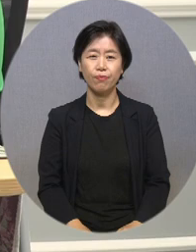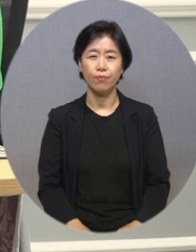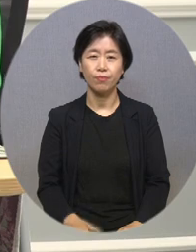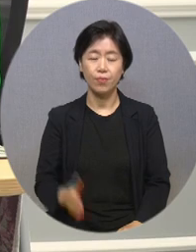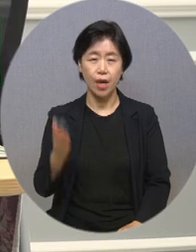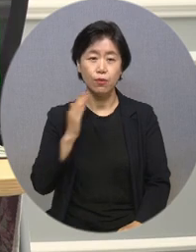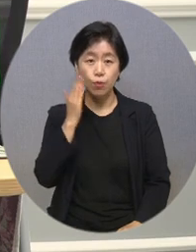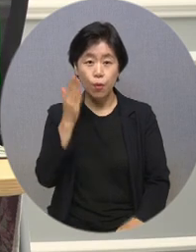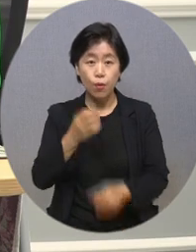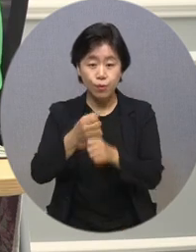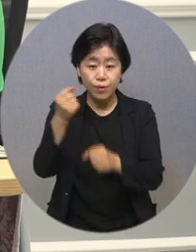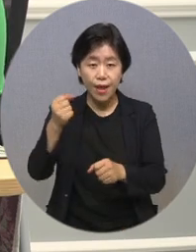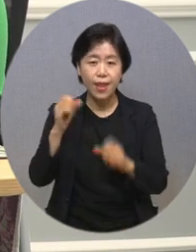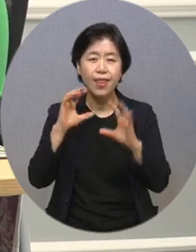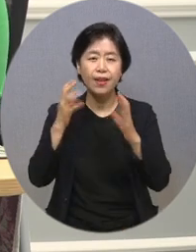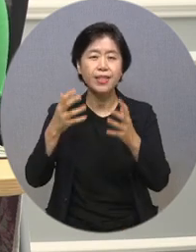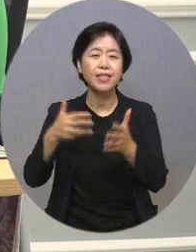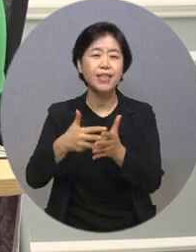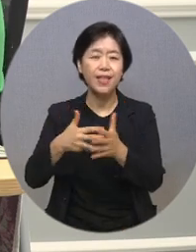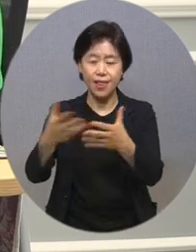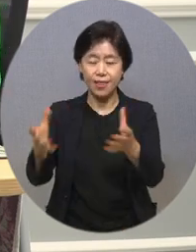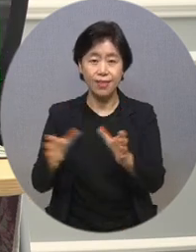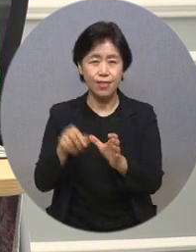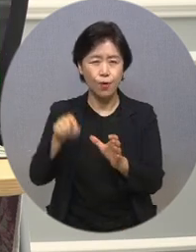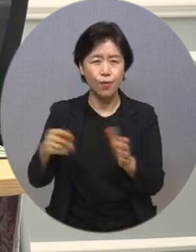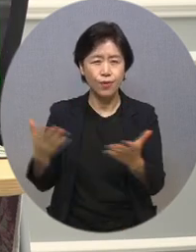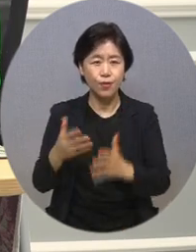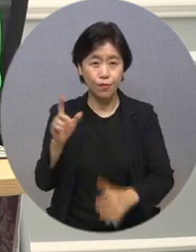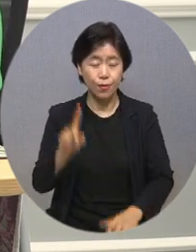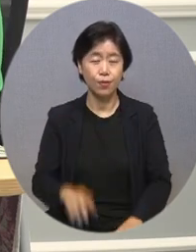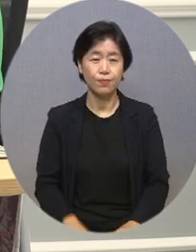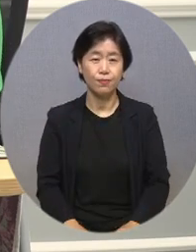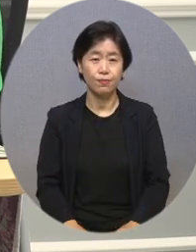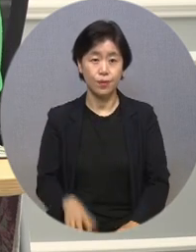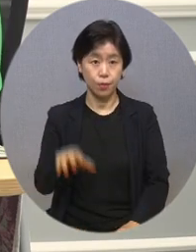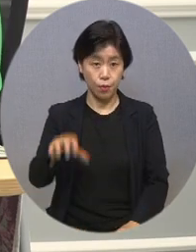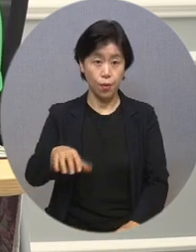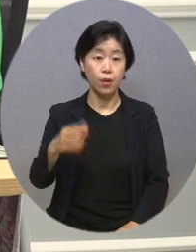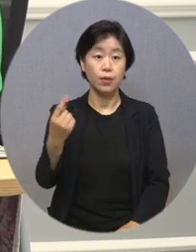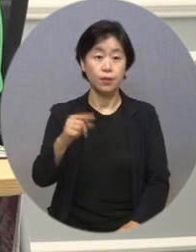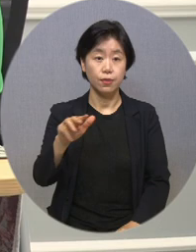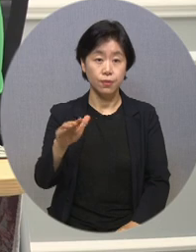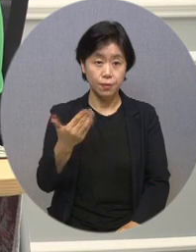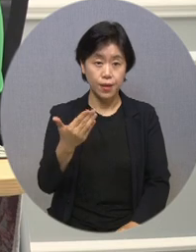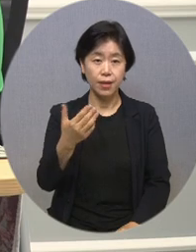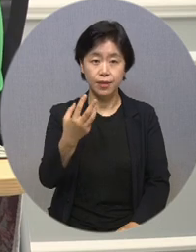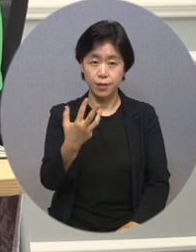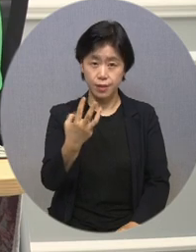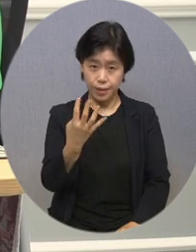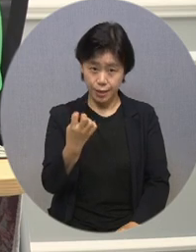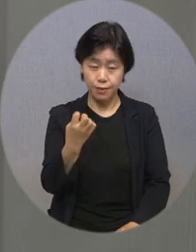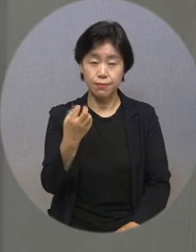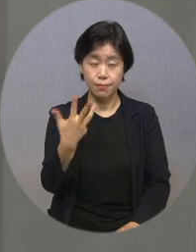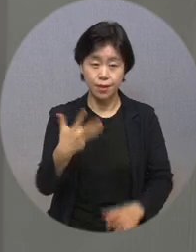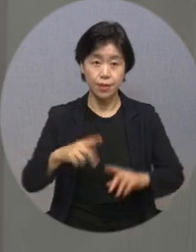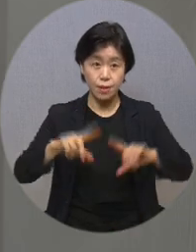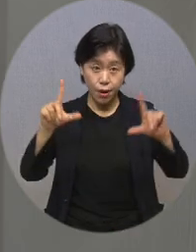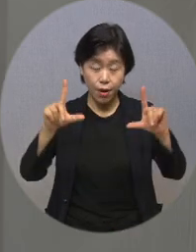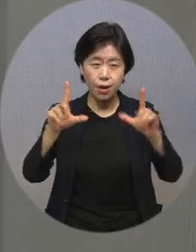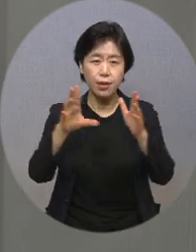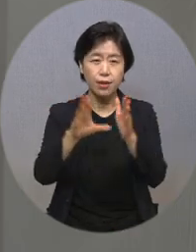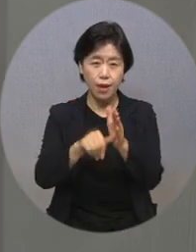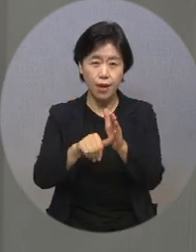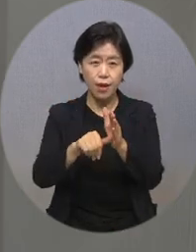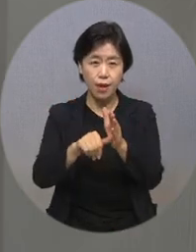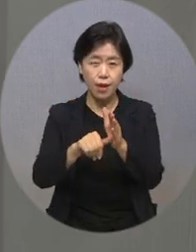초록우산 어린이재단 어떤 일을 하는 곳일까요? 초록우산 어린이재단은 1948년도에 우리나라가 일제 해방